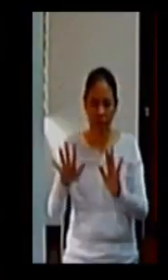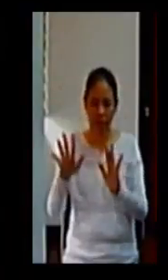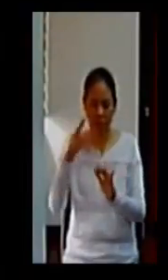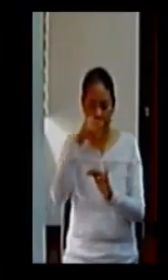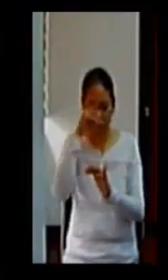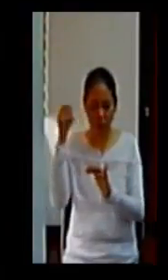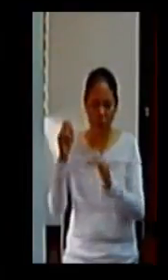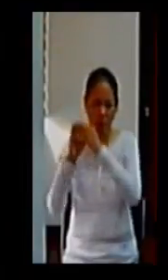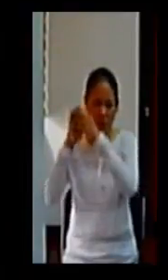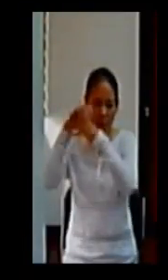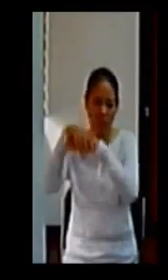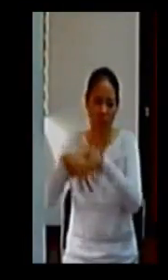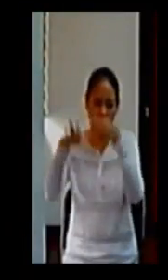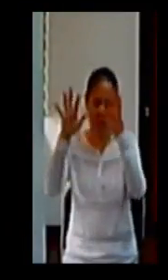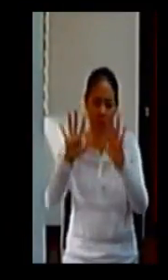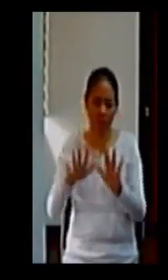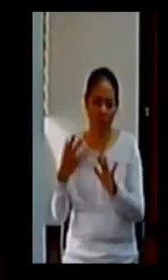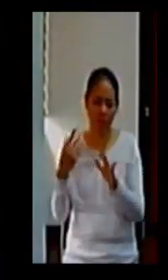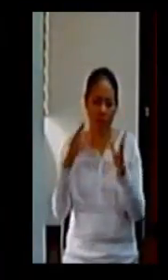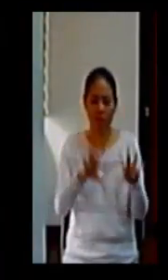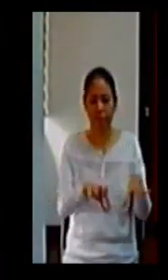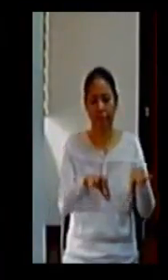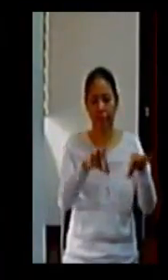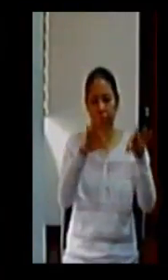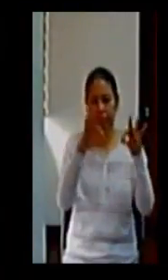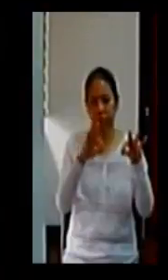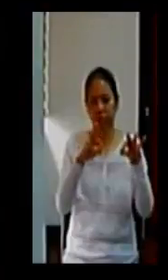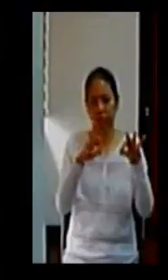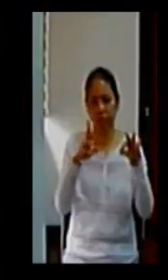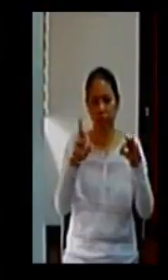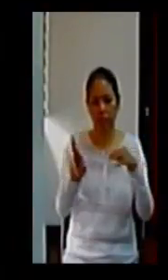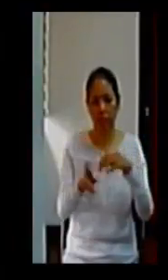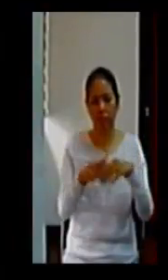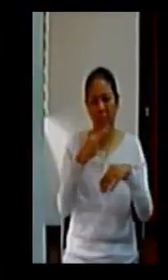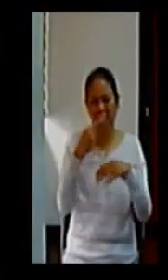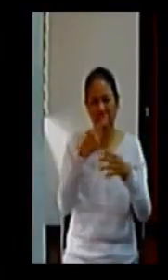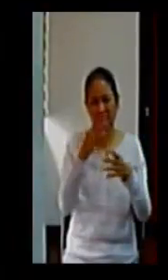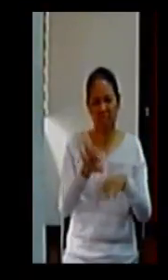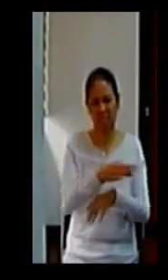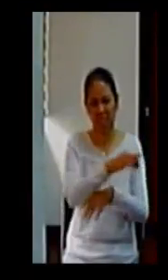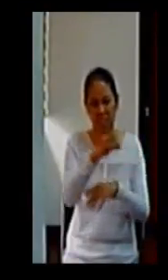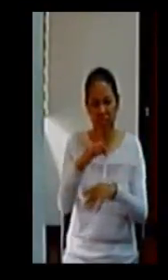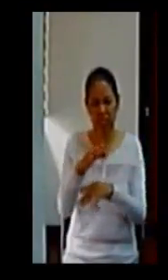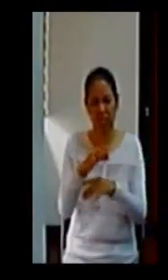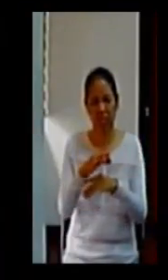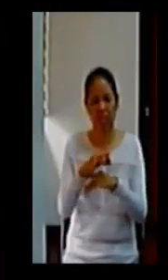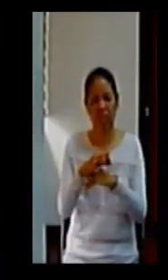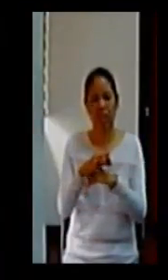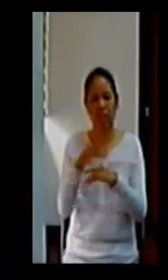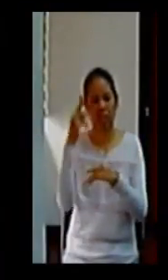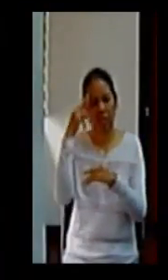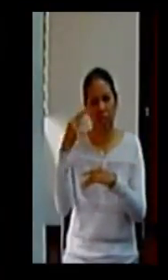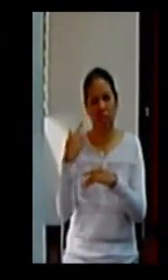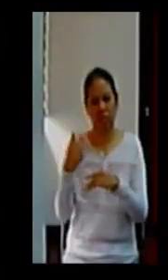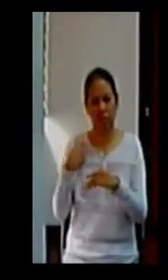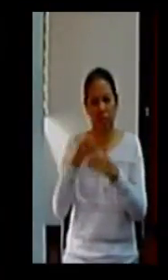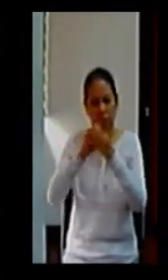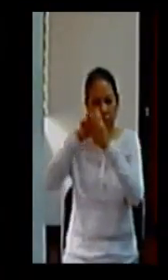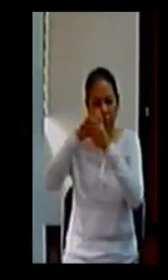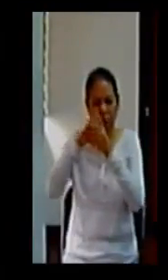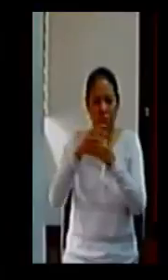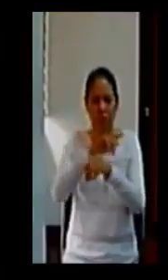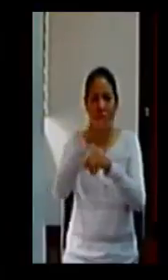na flood po yung aming palayan na minsan nagkakos po ng landslide sa mga palayan sa